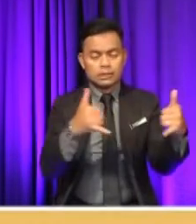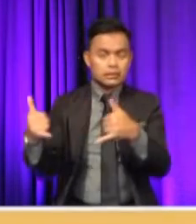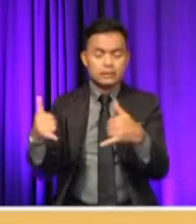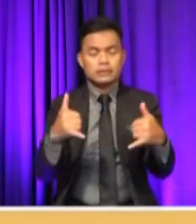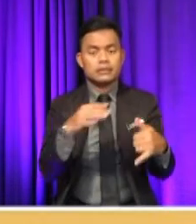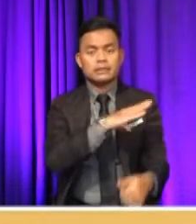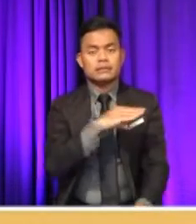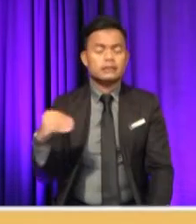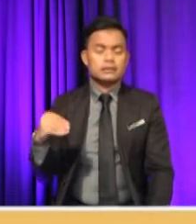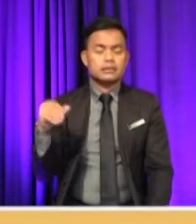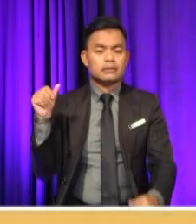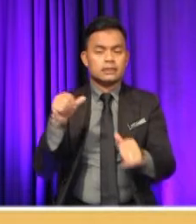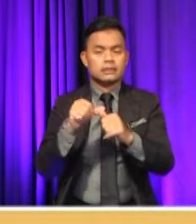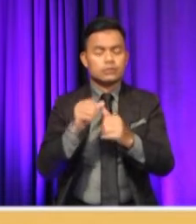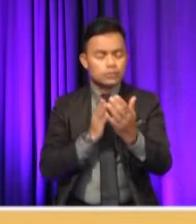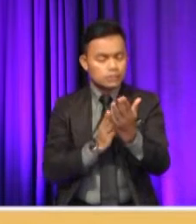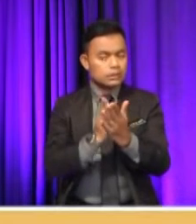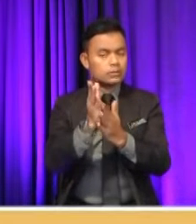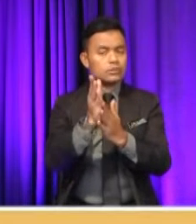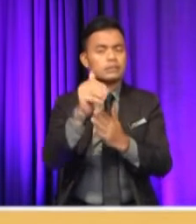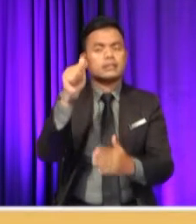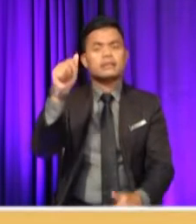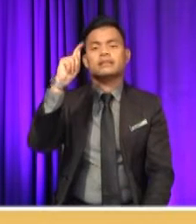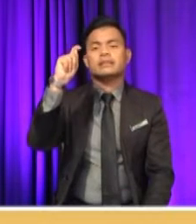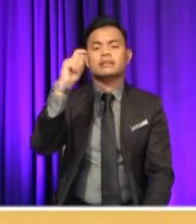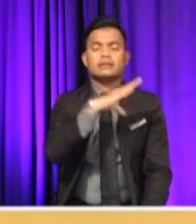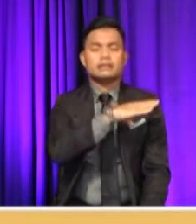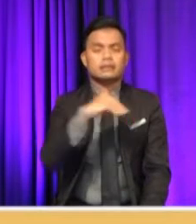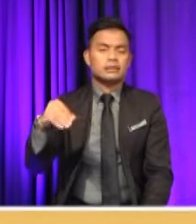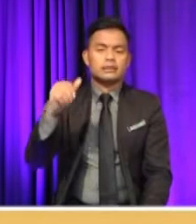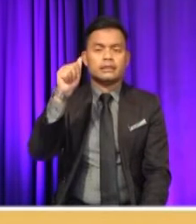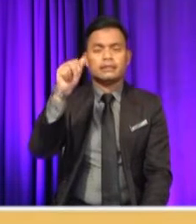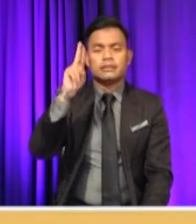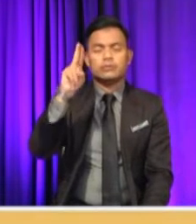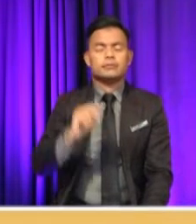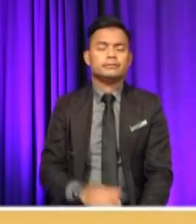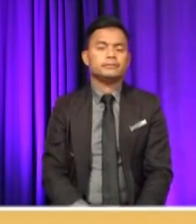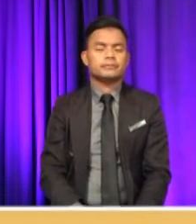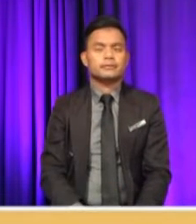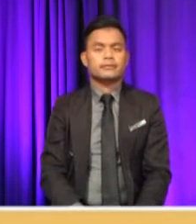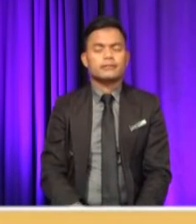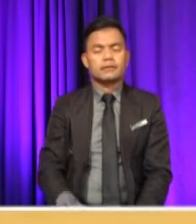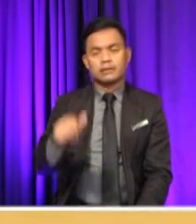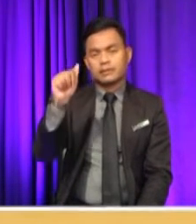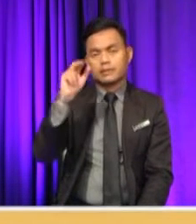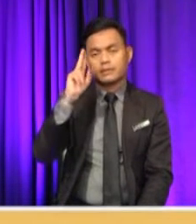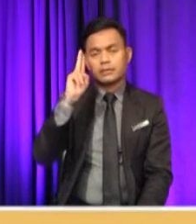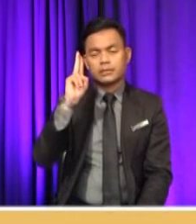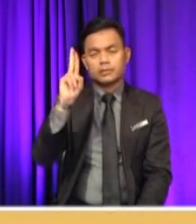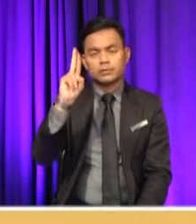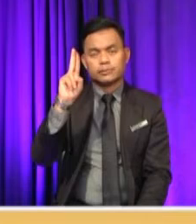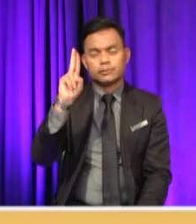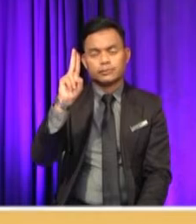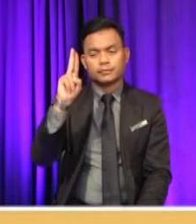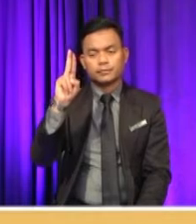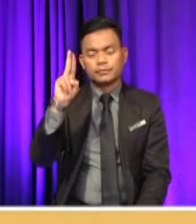adalah arus terus AT. Okey. Arus ulang alik ni dia berulang patah balik, pergi patah balik,